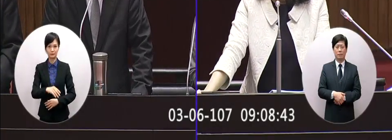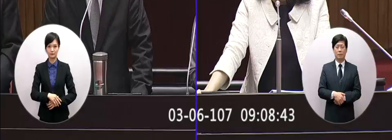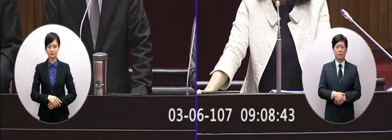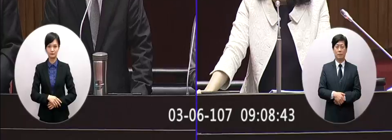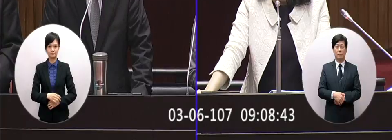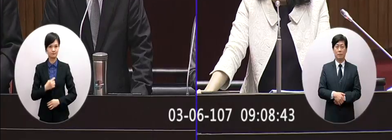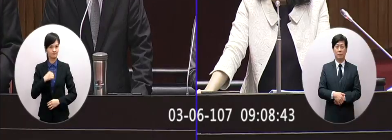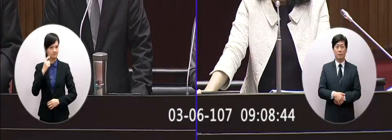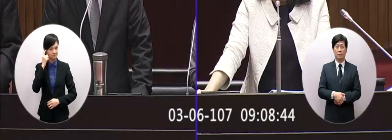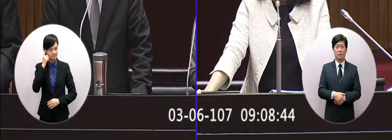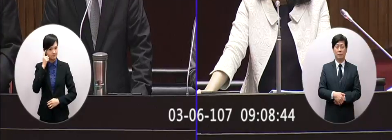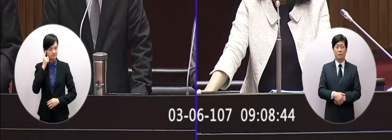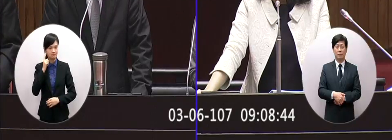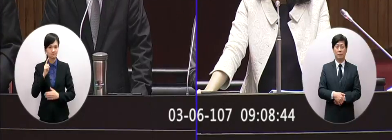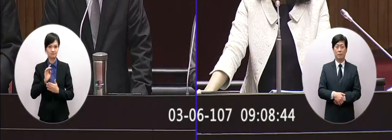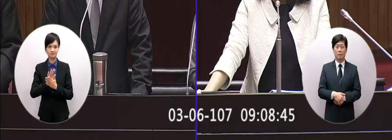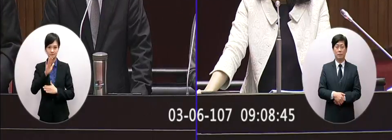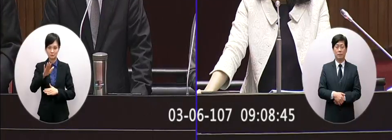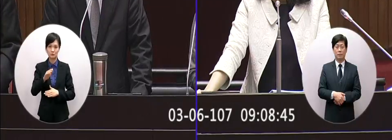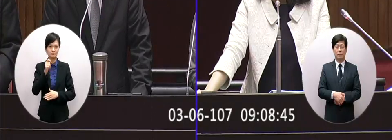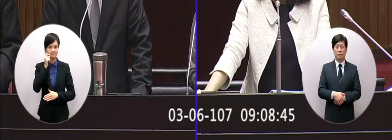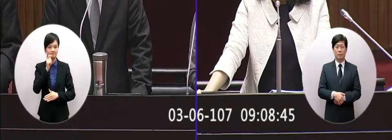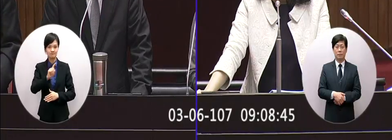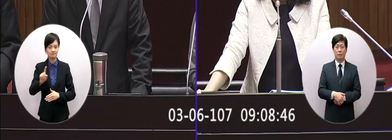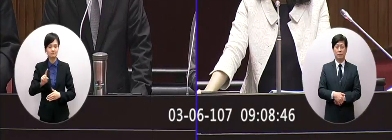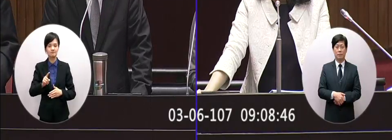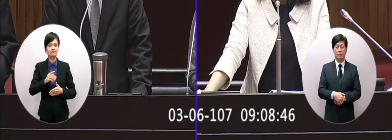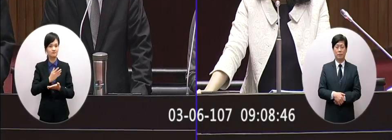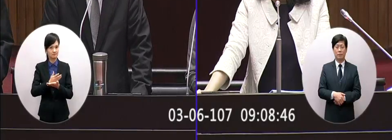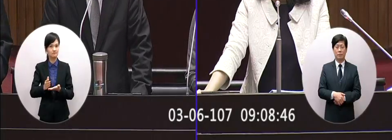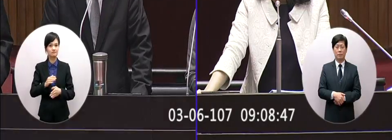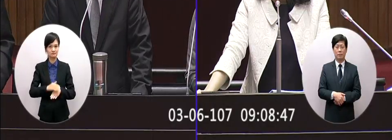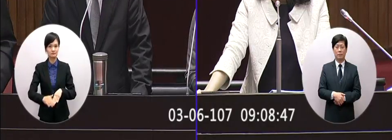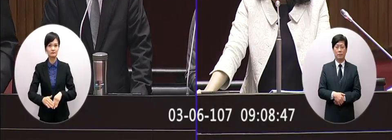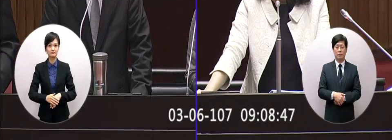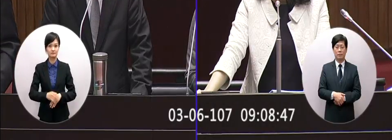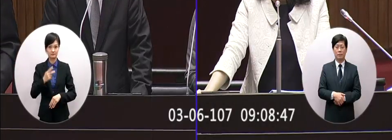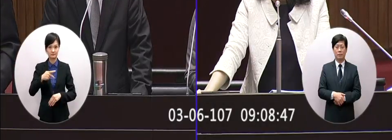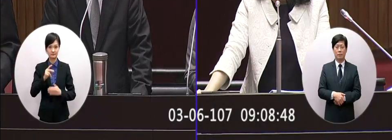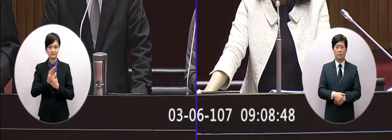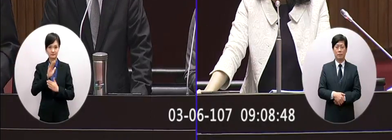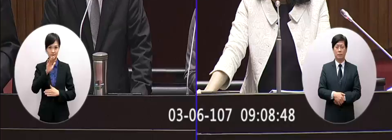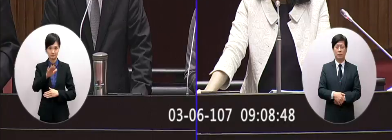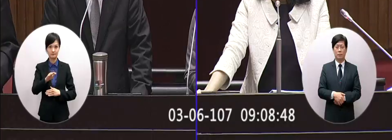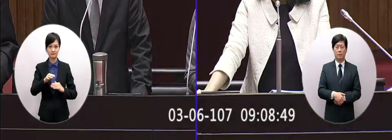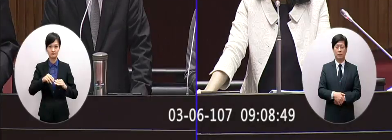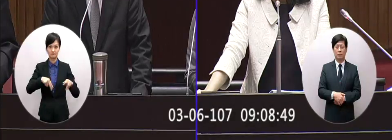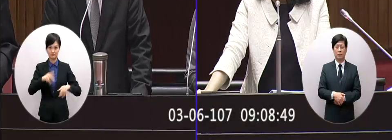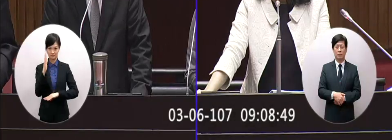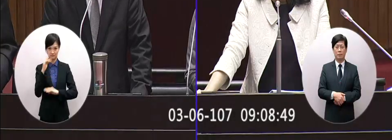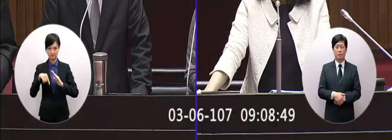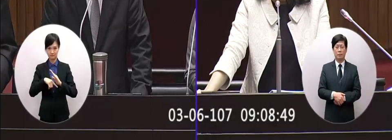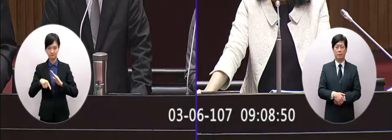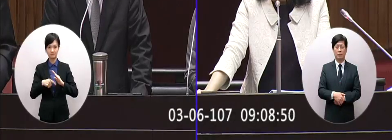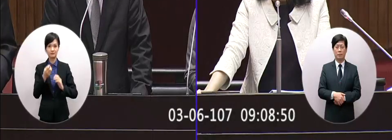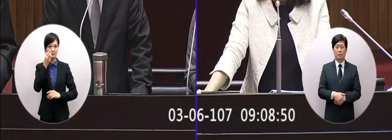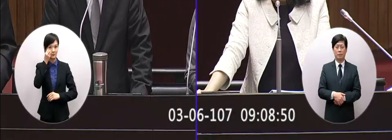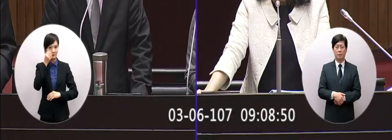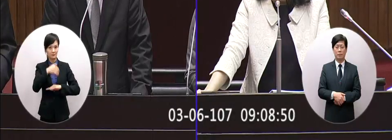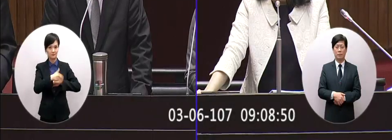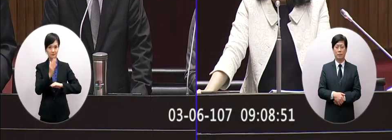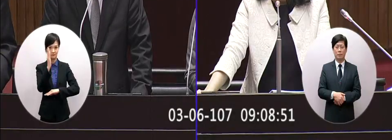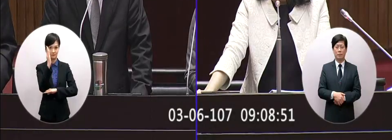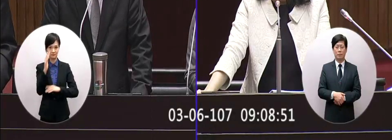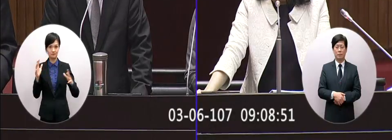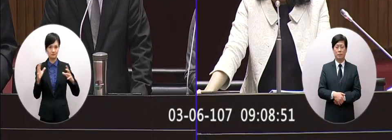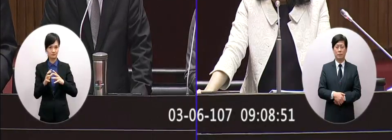解决问题的这个基础。那后续呢，行政院呢一定会跟花莲县政府共同合作，也会跟花